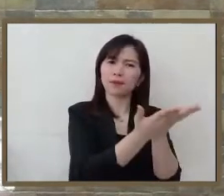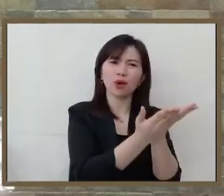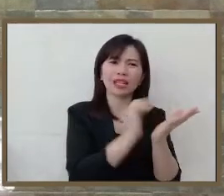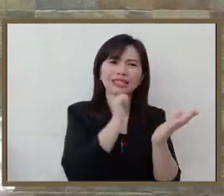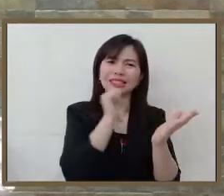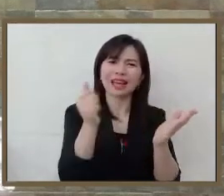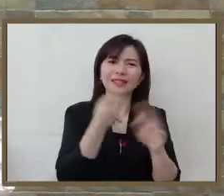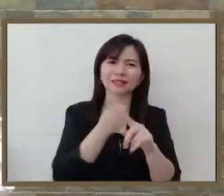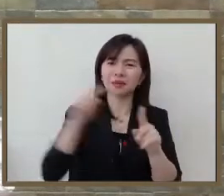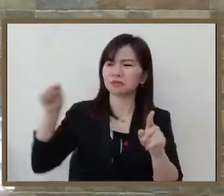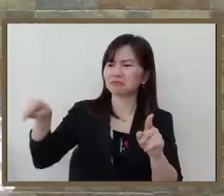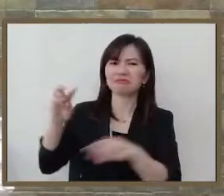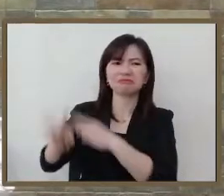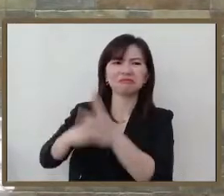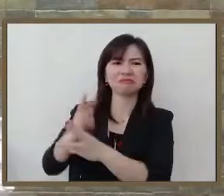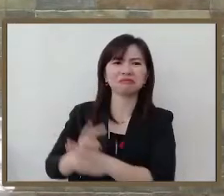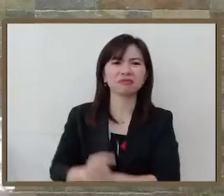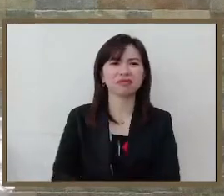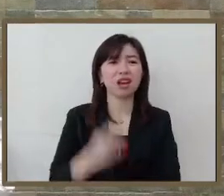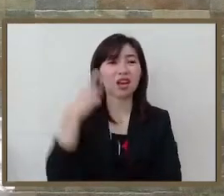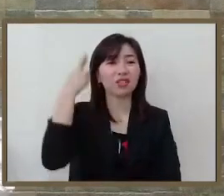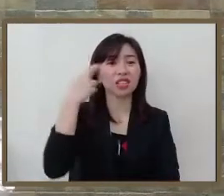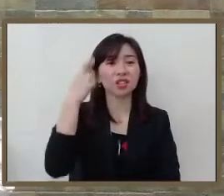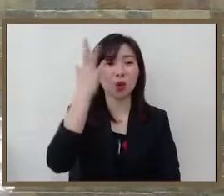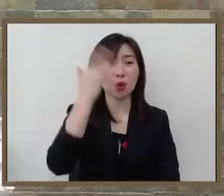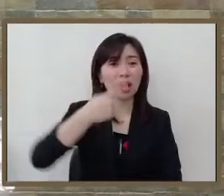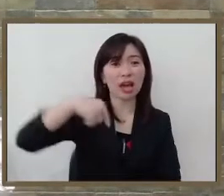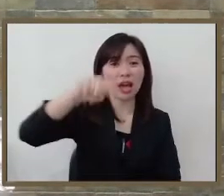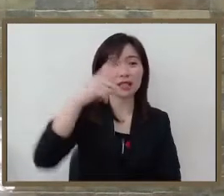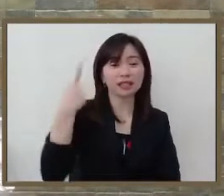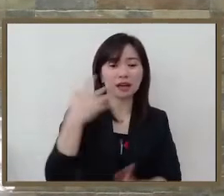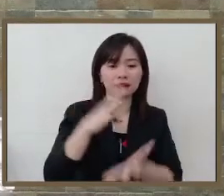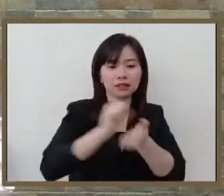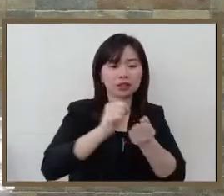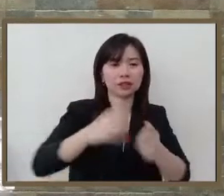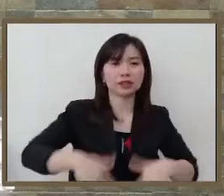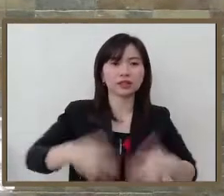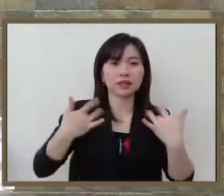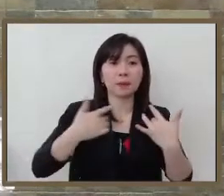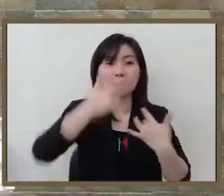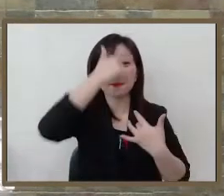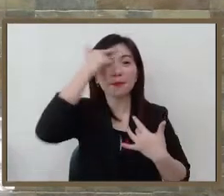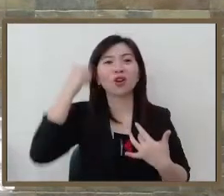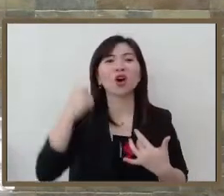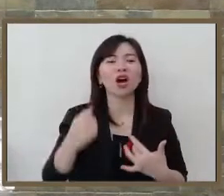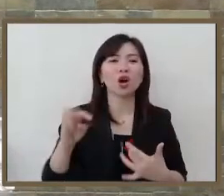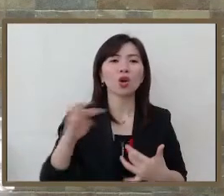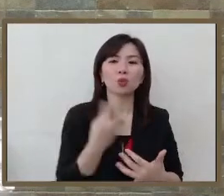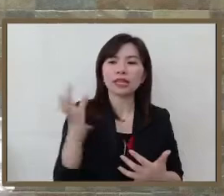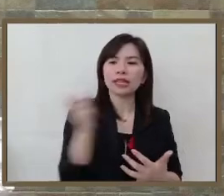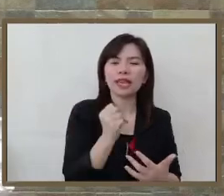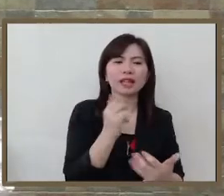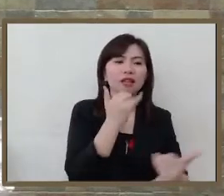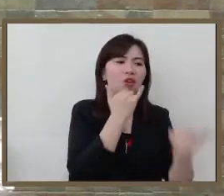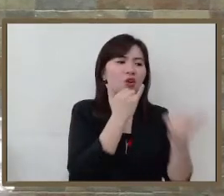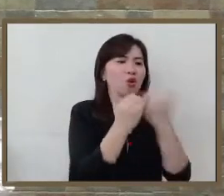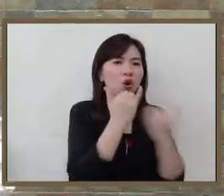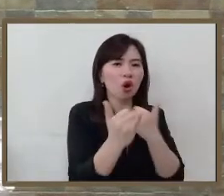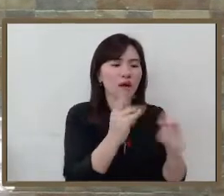Kung bakit sala-sala ang buhay po natin bilang isang kabataan, maling oil ang kinukuha natin.